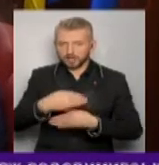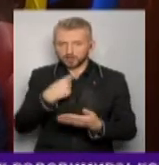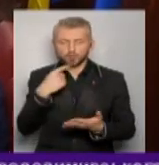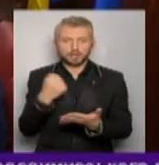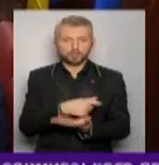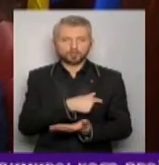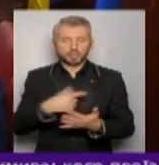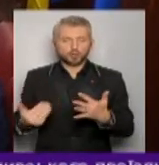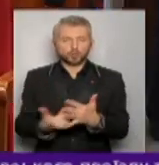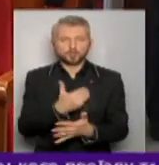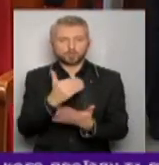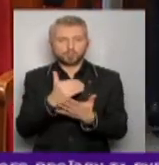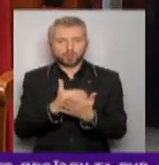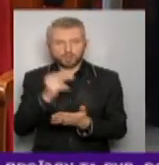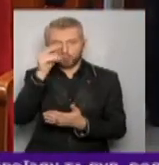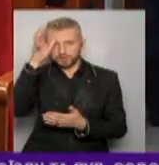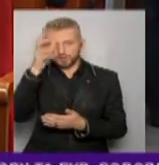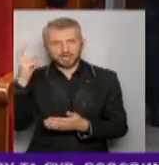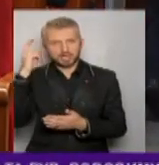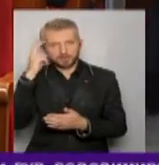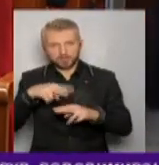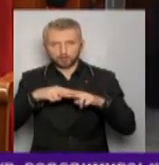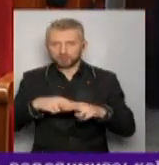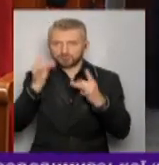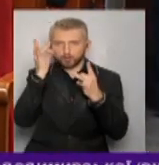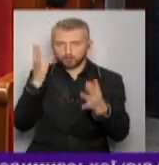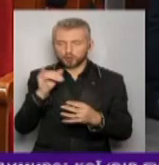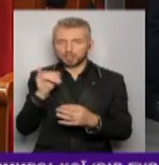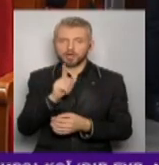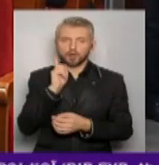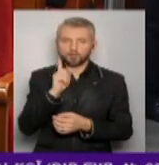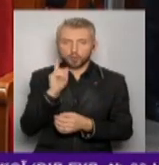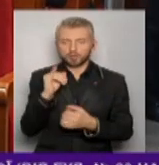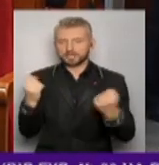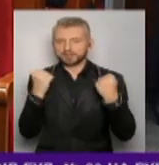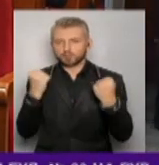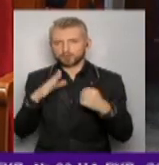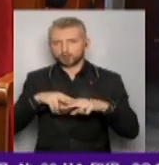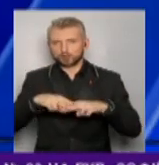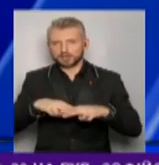депутати і оновлену програму «Освіта Києва», «Столична культура» та «Молодь та спорт столиці».